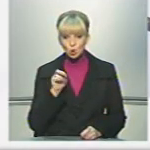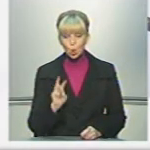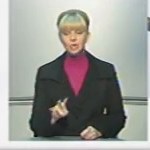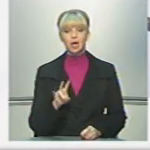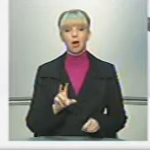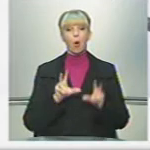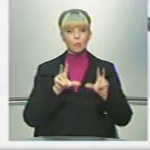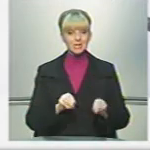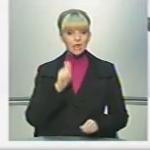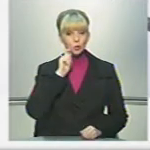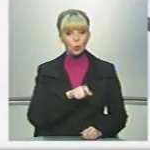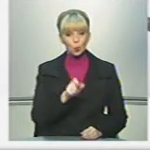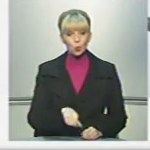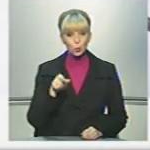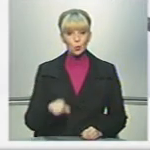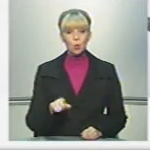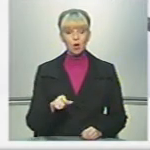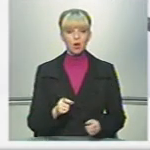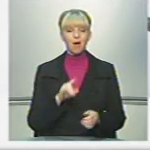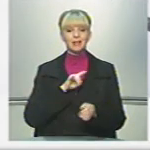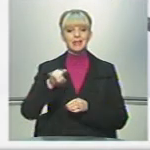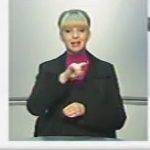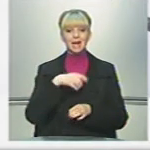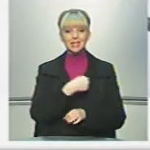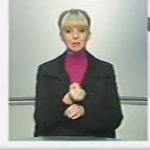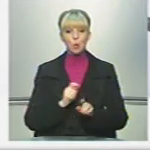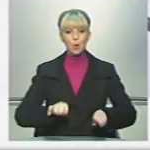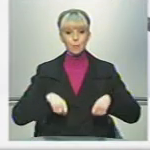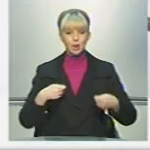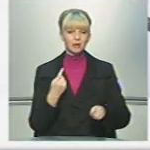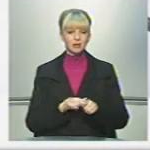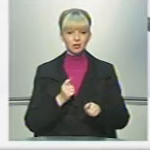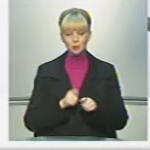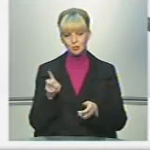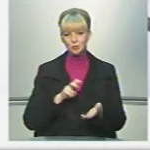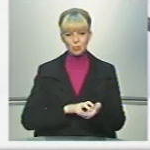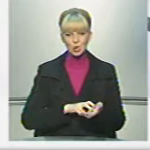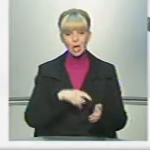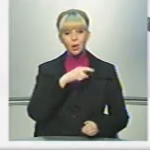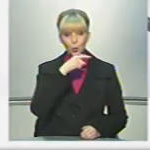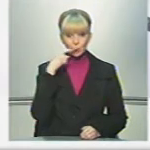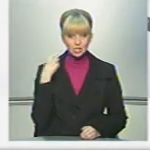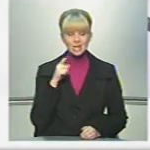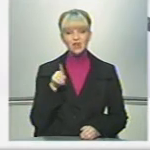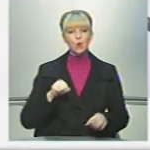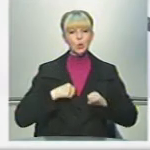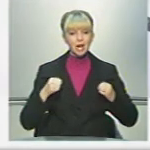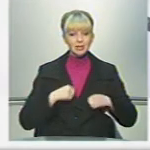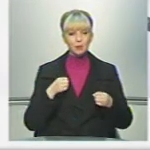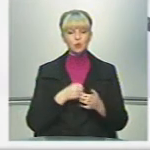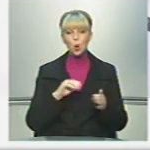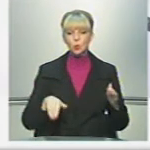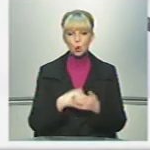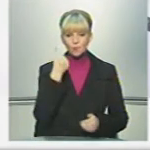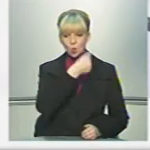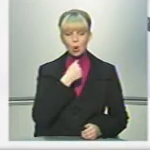обіцяла українцям летальну зброю передати. Цього дуже боїться Росія. І вона намагається до Нового